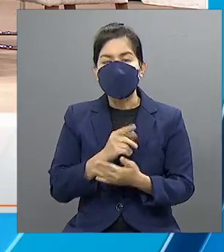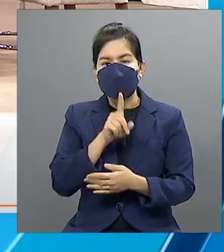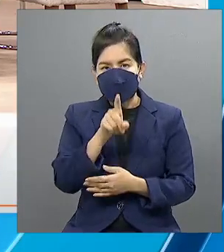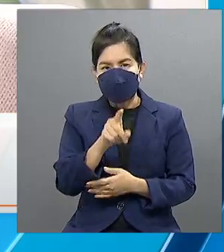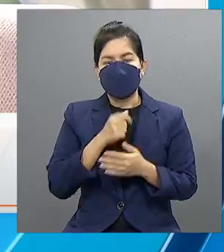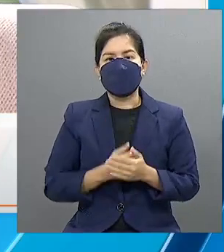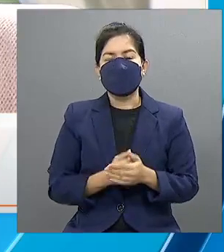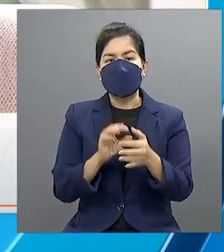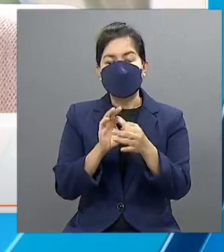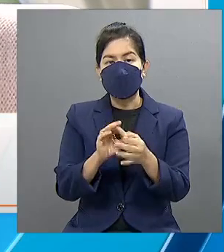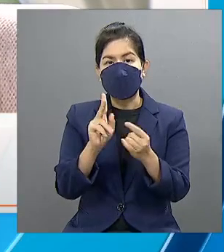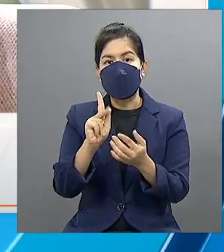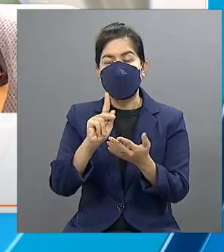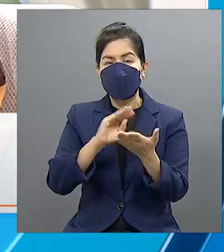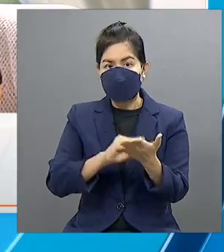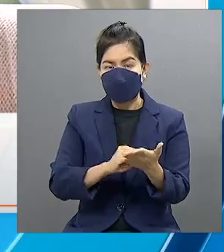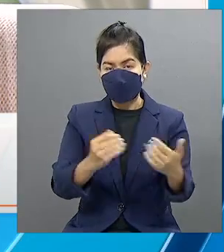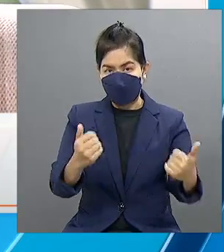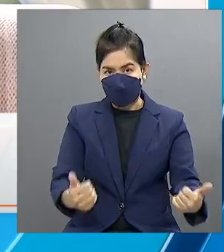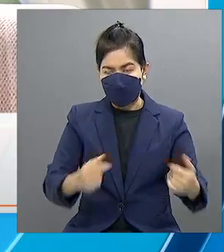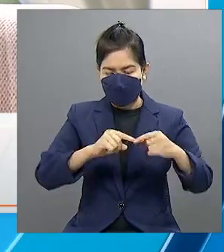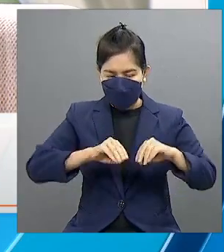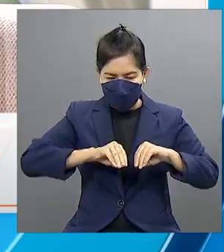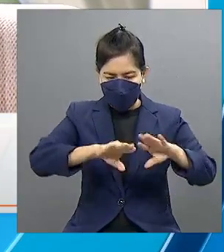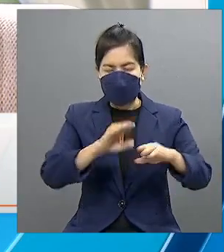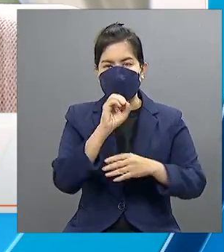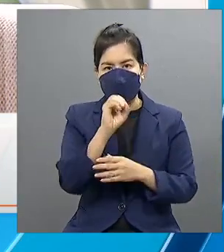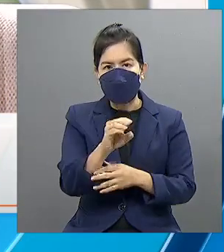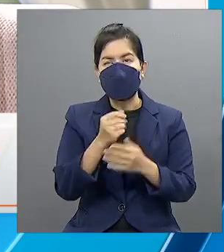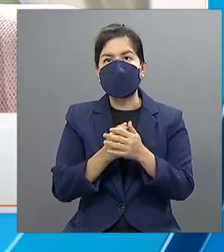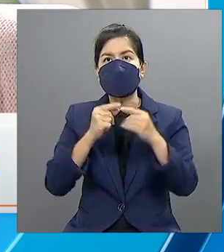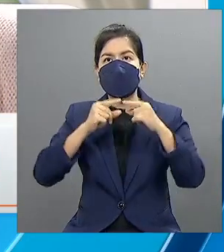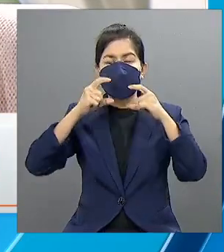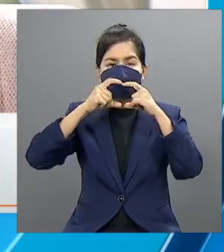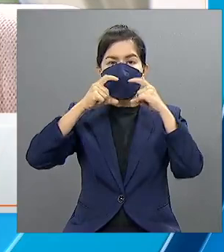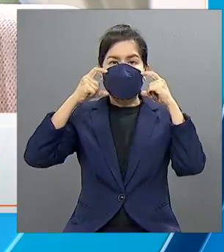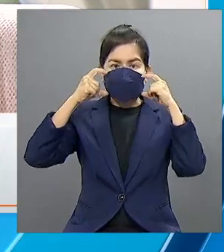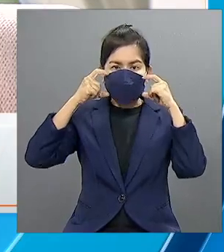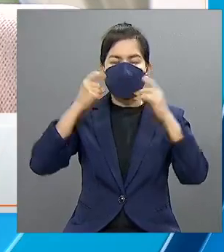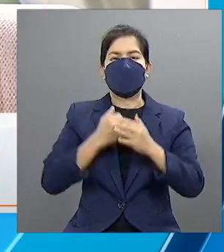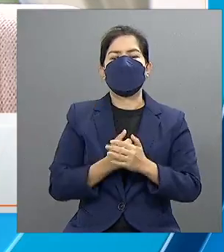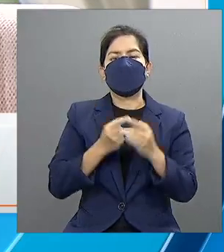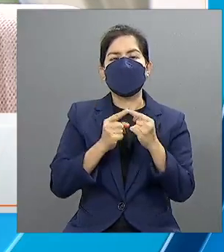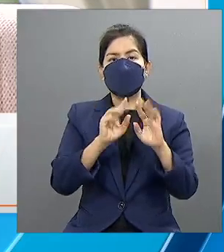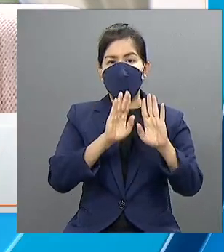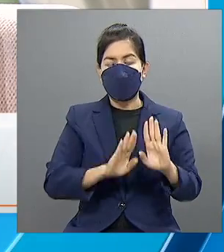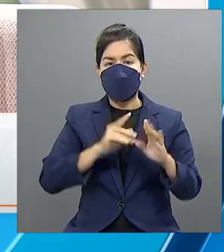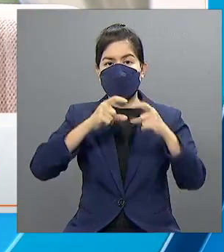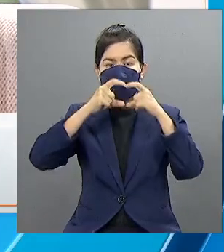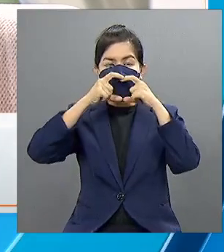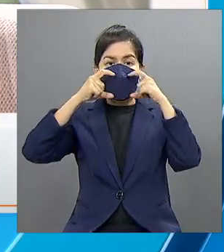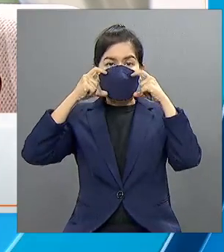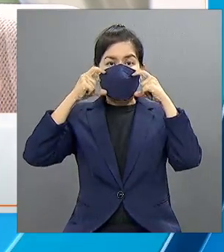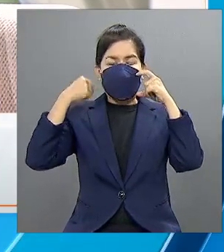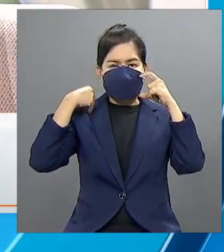ที่ณวันนี้เนี่ยเราแชร์กันว่าหน้ากากอนามัยปกติที่เราใช้ใส่ชั้นเดียวไม่พอหรือหน้ากากผ้าเองไม่